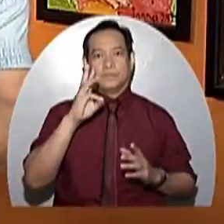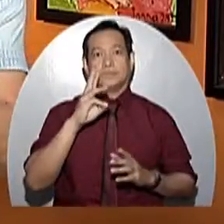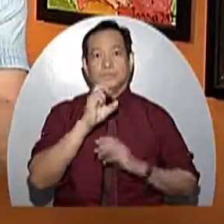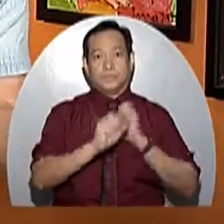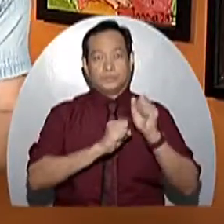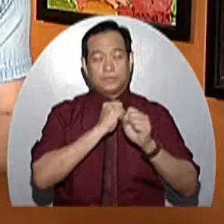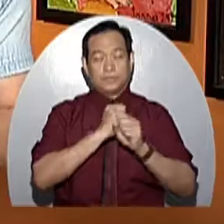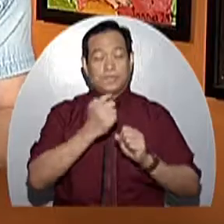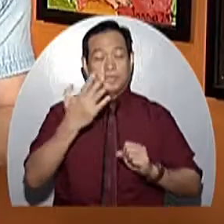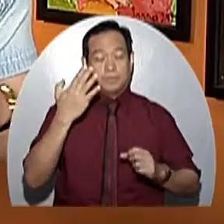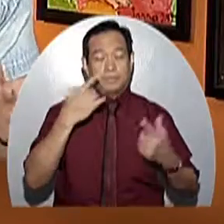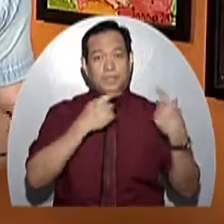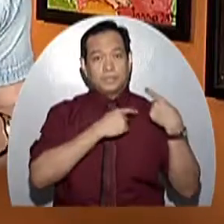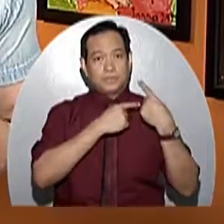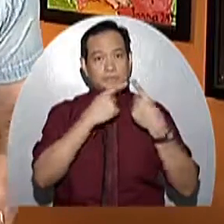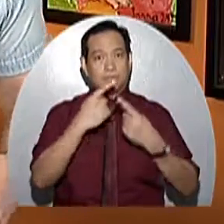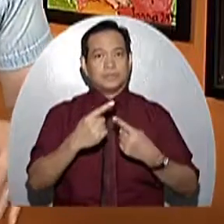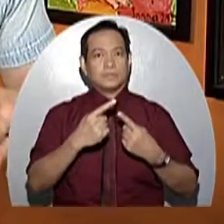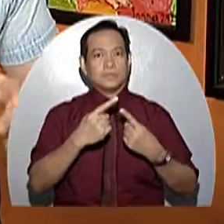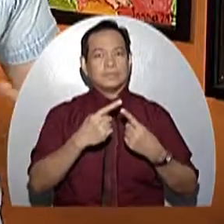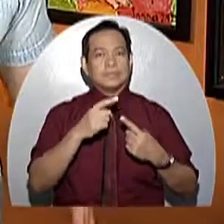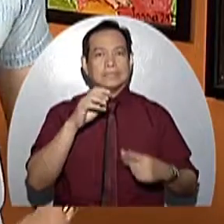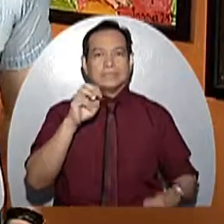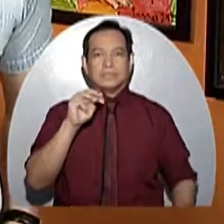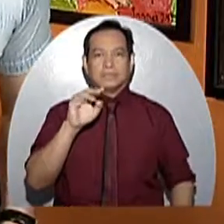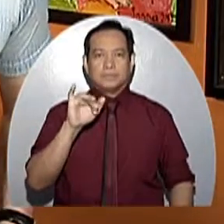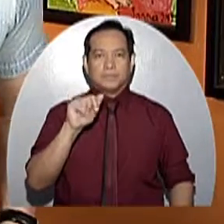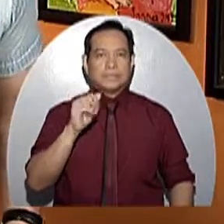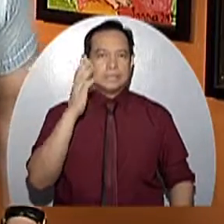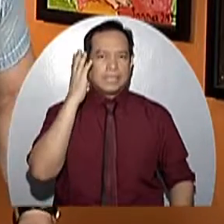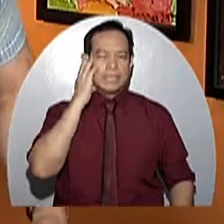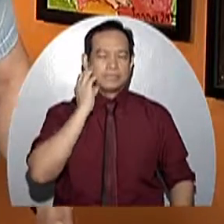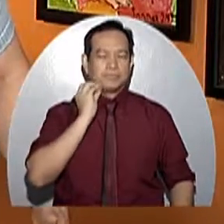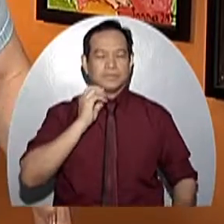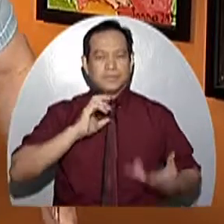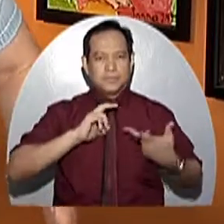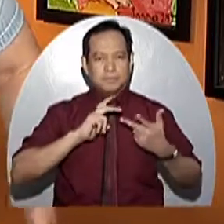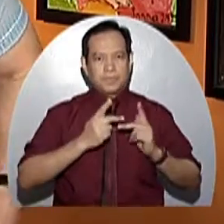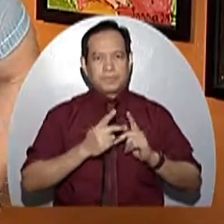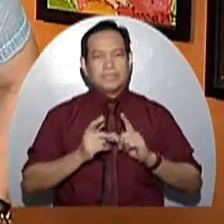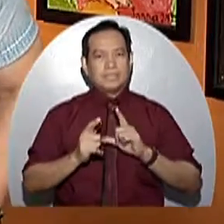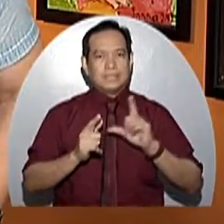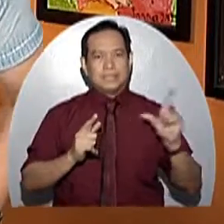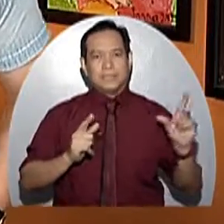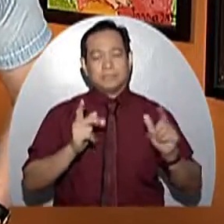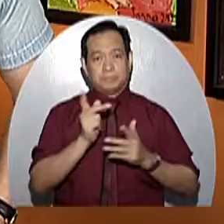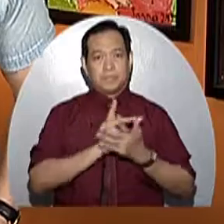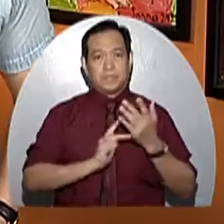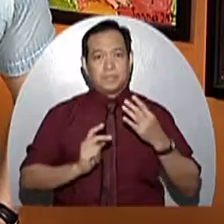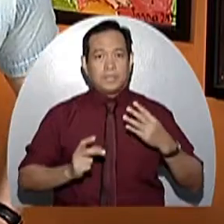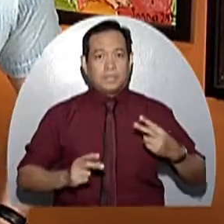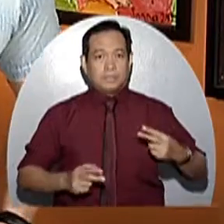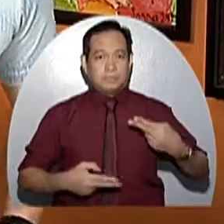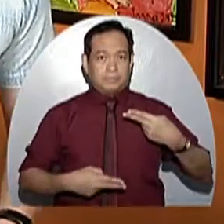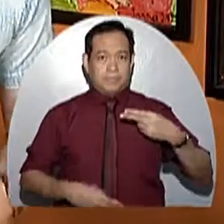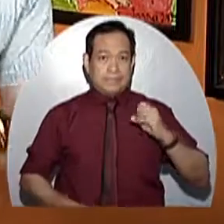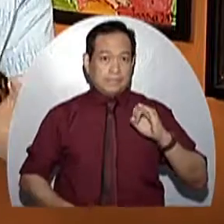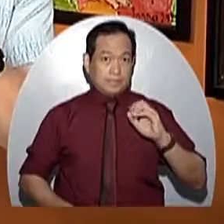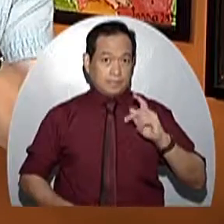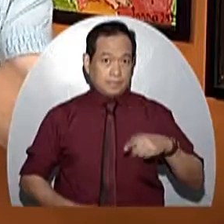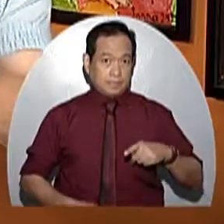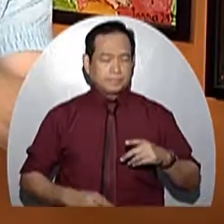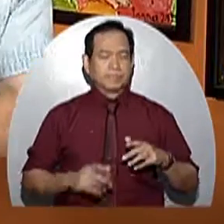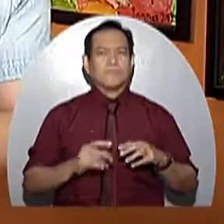6 na taon na nakalipas nang magsimula maranasan ni Emelyn ang pananakit ng kanyang kaliwang bahagi ng balakang.